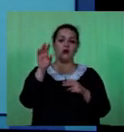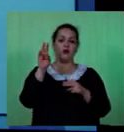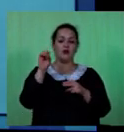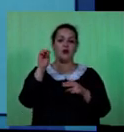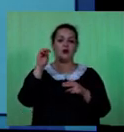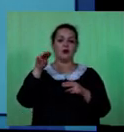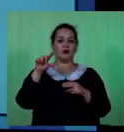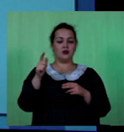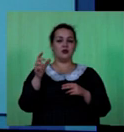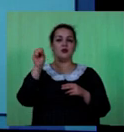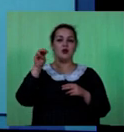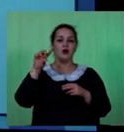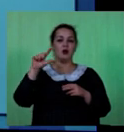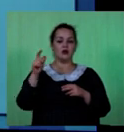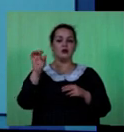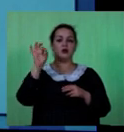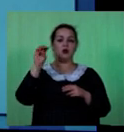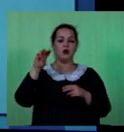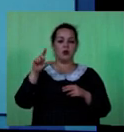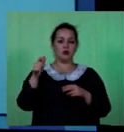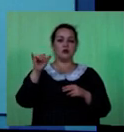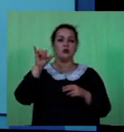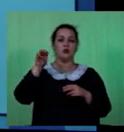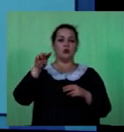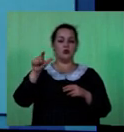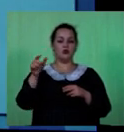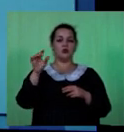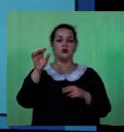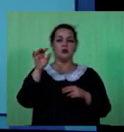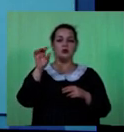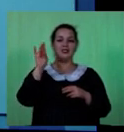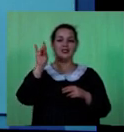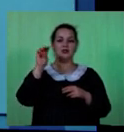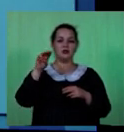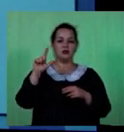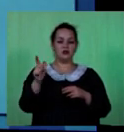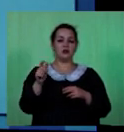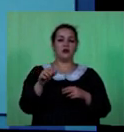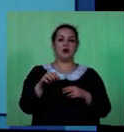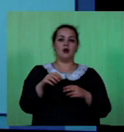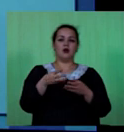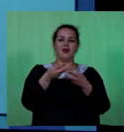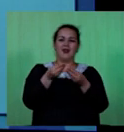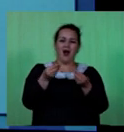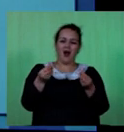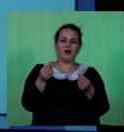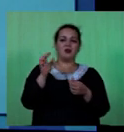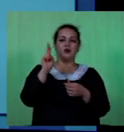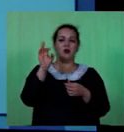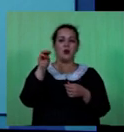«еть», «ать», «ять», «оть», «уть», «ыть». Например, «таять»,